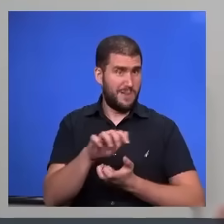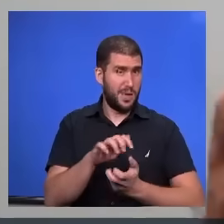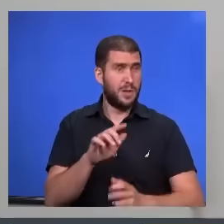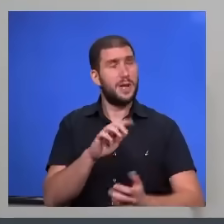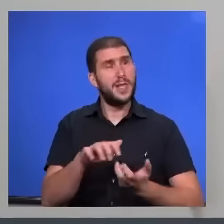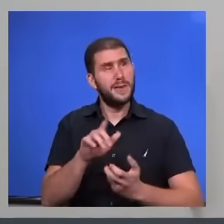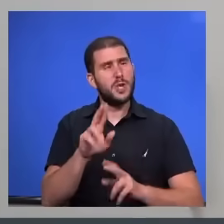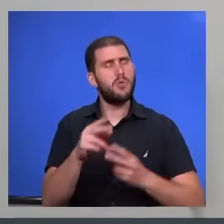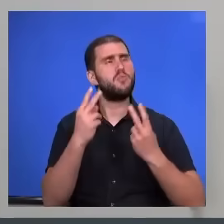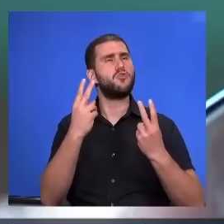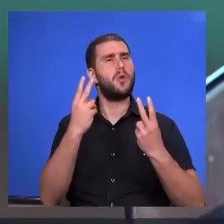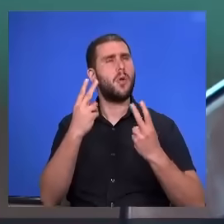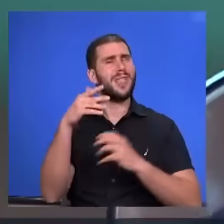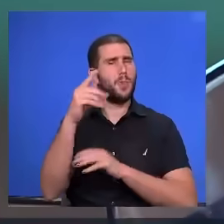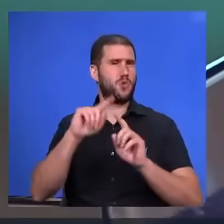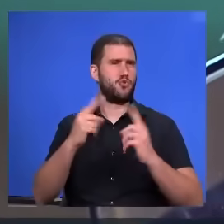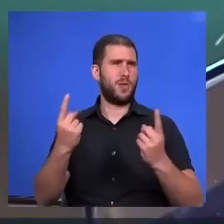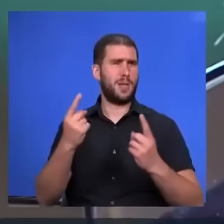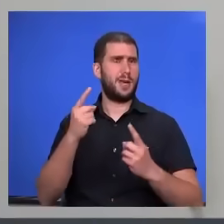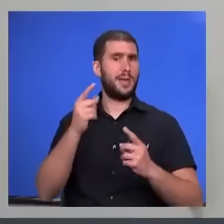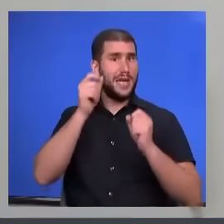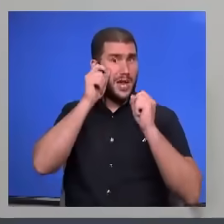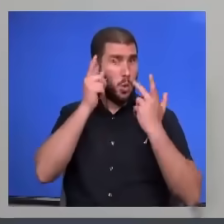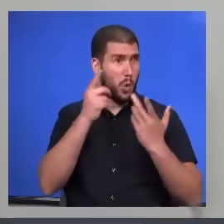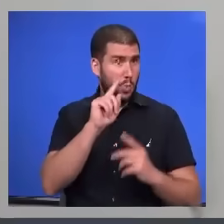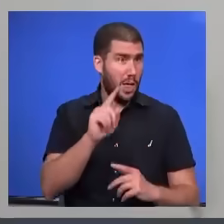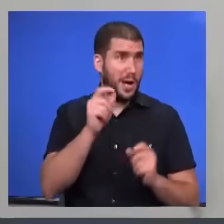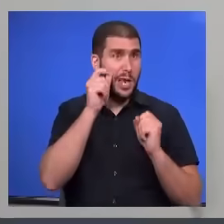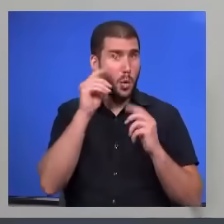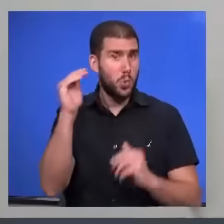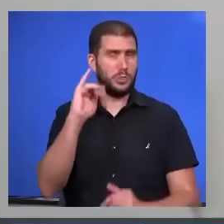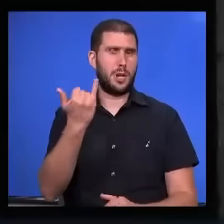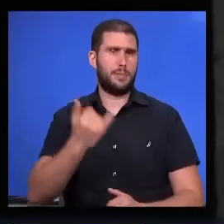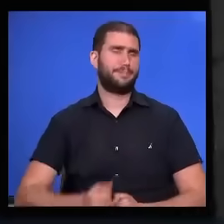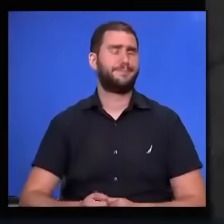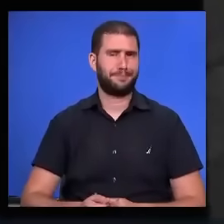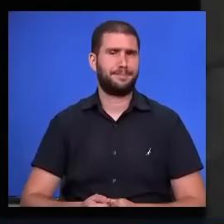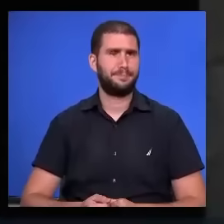אינטיפאדה יש לה משמעות לאומית אחרת. התעוררות? התעוררות דרוזית? התעוררות דרוזית, כן.